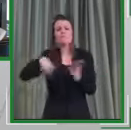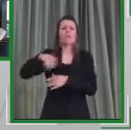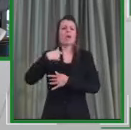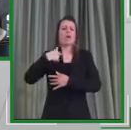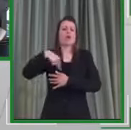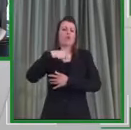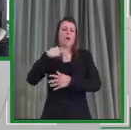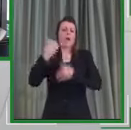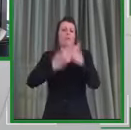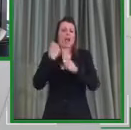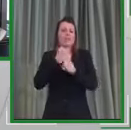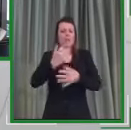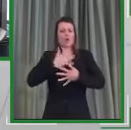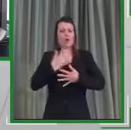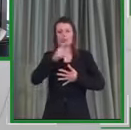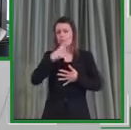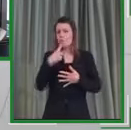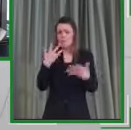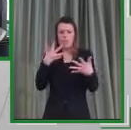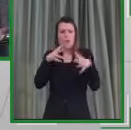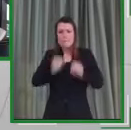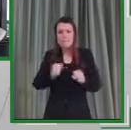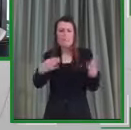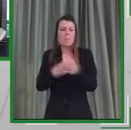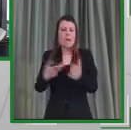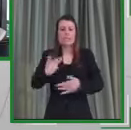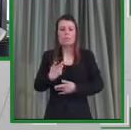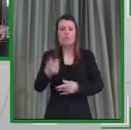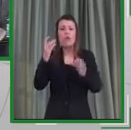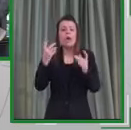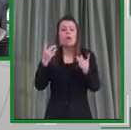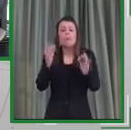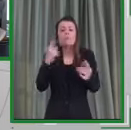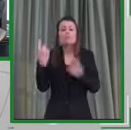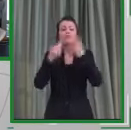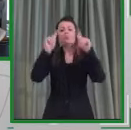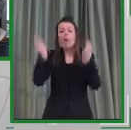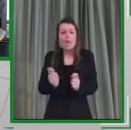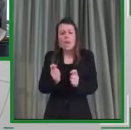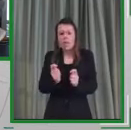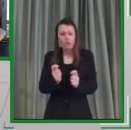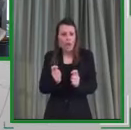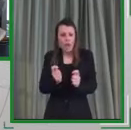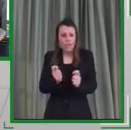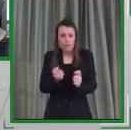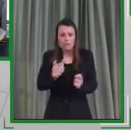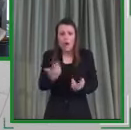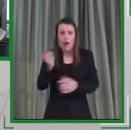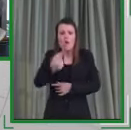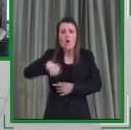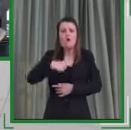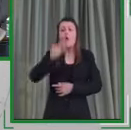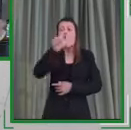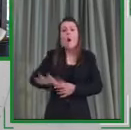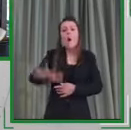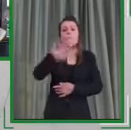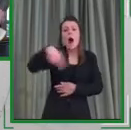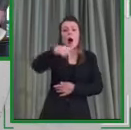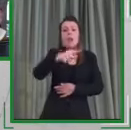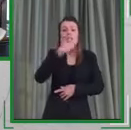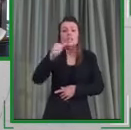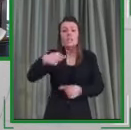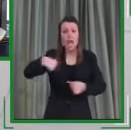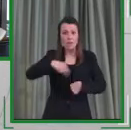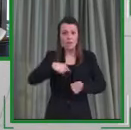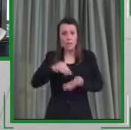fare siamo ancora nel pieno dell'emergenza ma i lombardi hanno bisogno di noi e noi quindi vogliamo solo lavorare non lasciarci